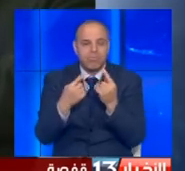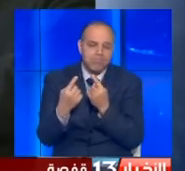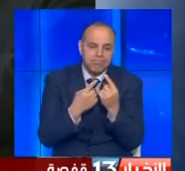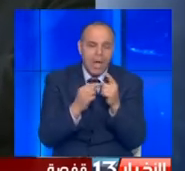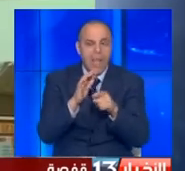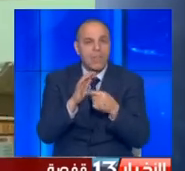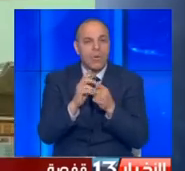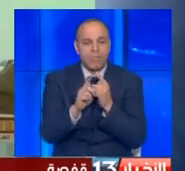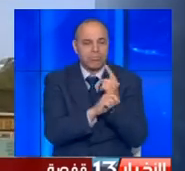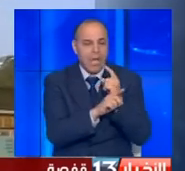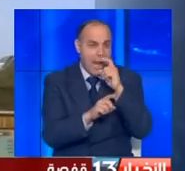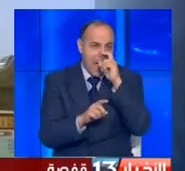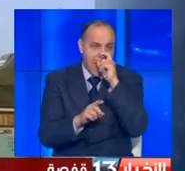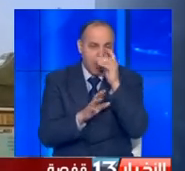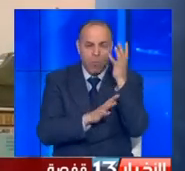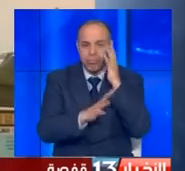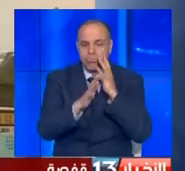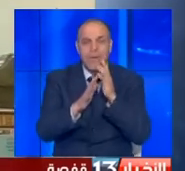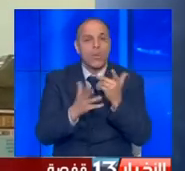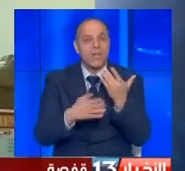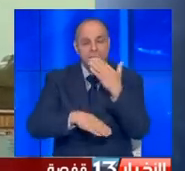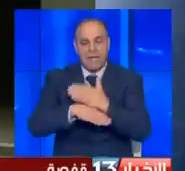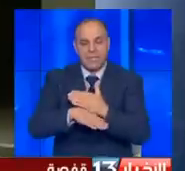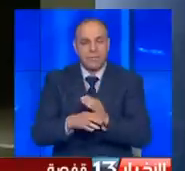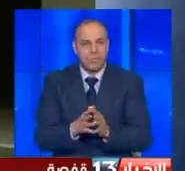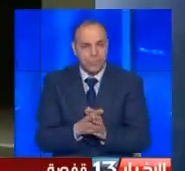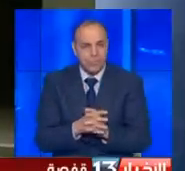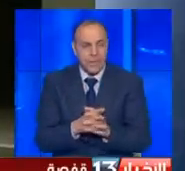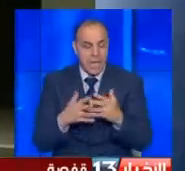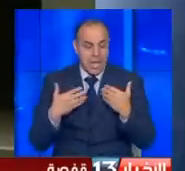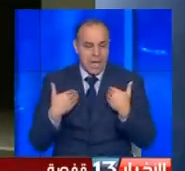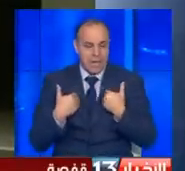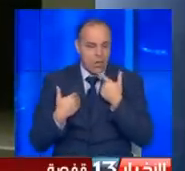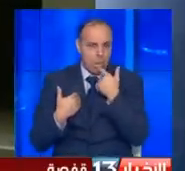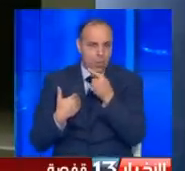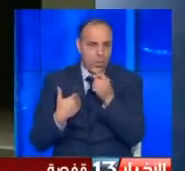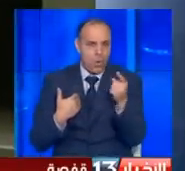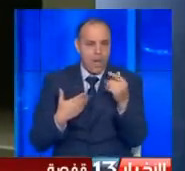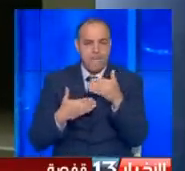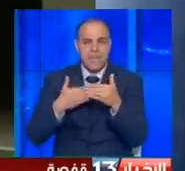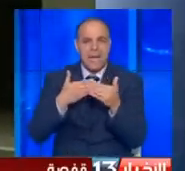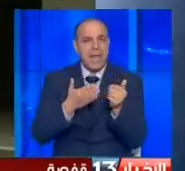الاولى من الملتقى العربي للتراث الشعبي بخمسه بناء